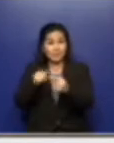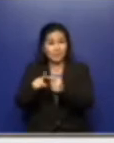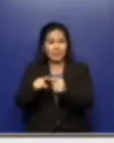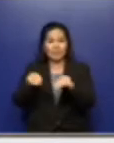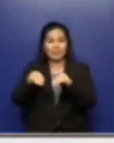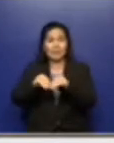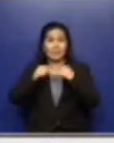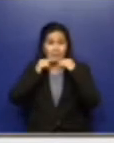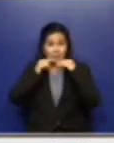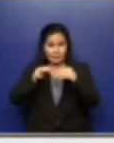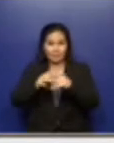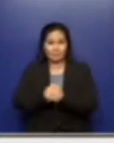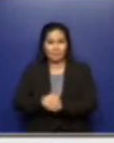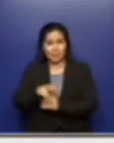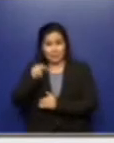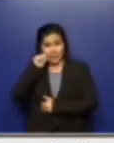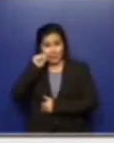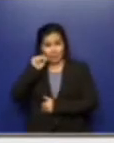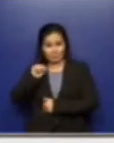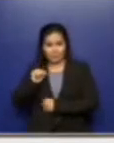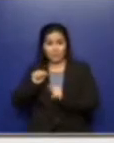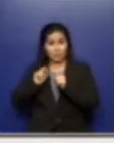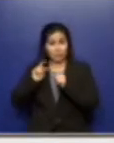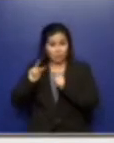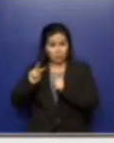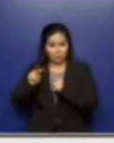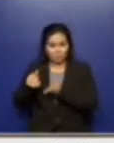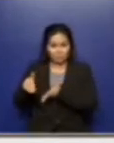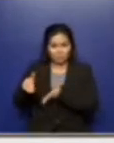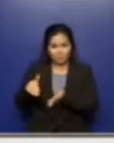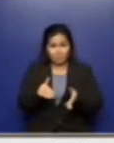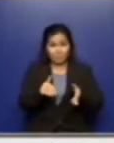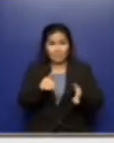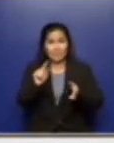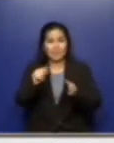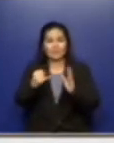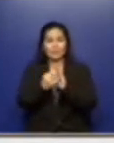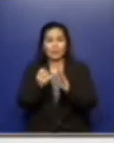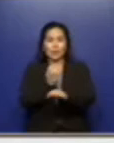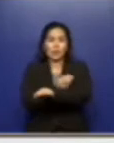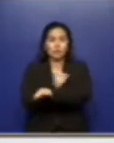ขณะเดียวกันอีกส่วนหนึ่งก็จะไปทางจังหวัดพระนครศรีอยุธยาคือ